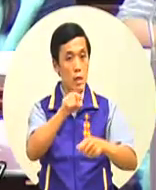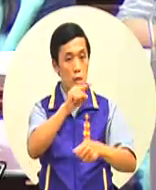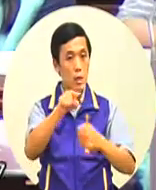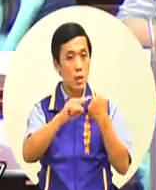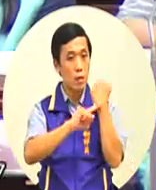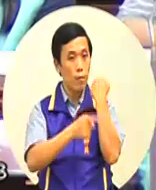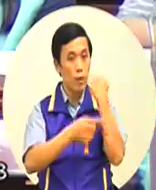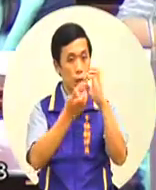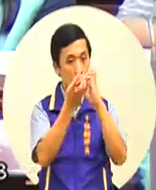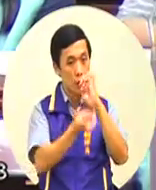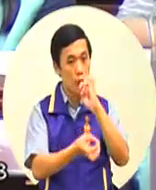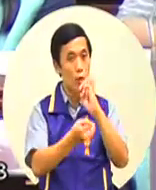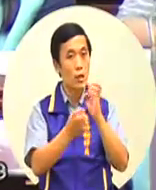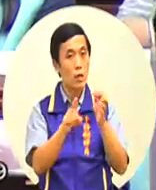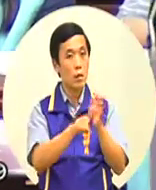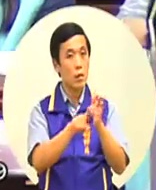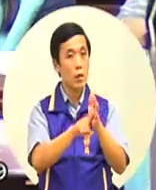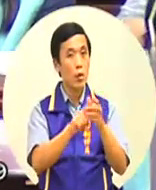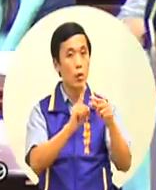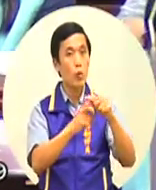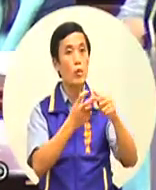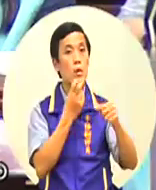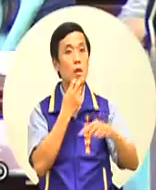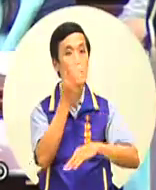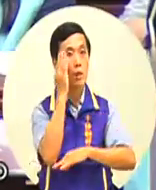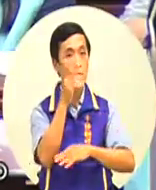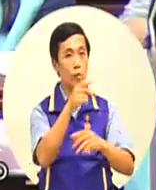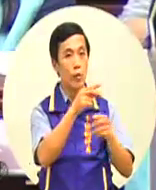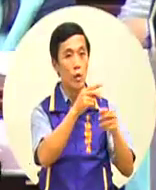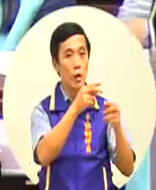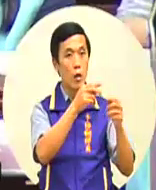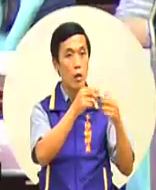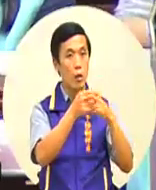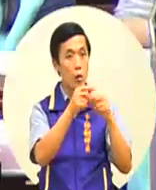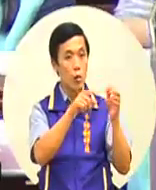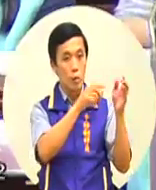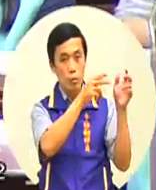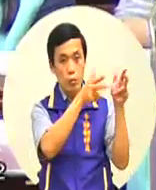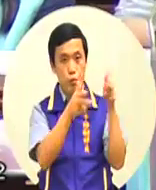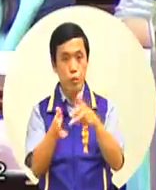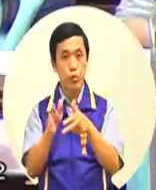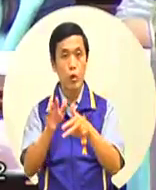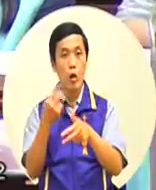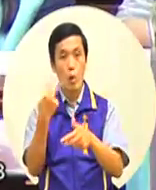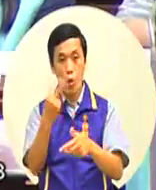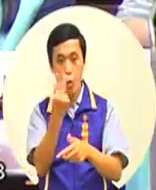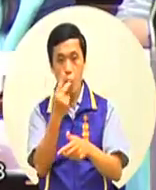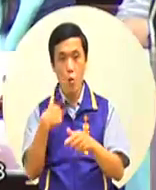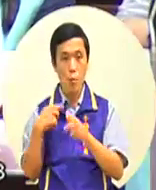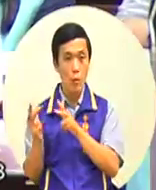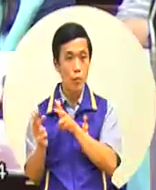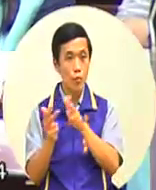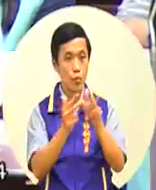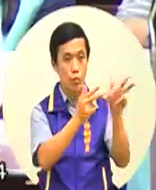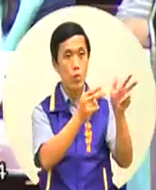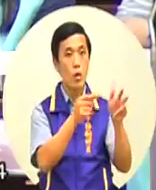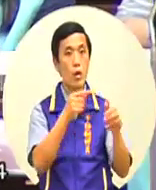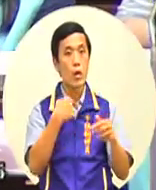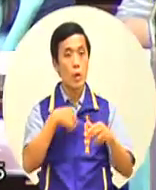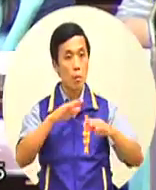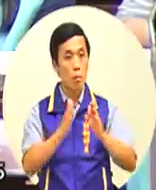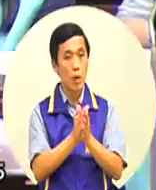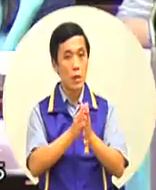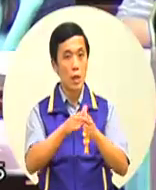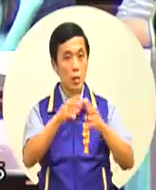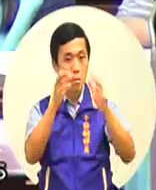的时候，其实中央也多次的下来，然后也多次的找我们上去，就是希望马上要上路这么重要，